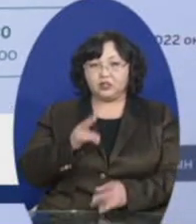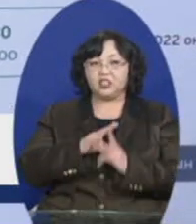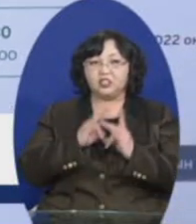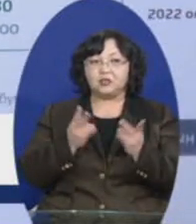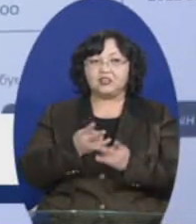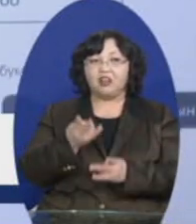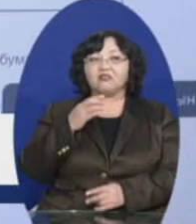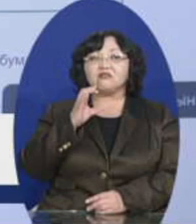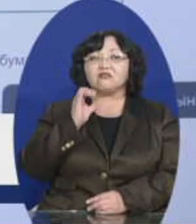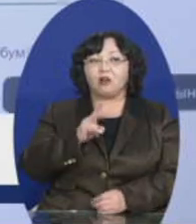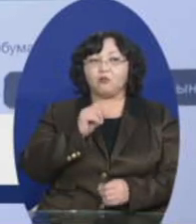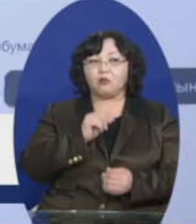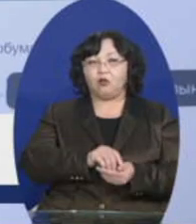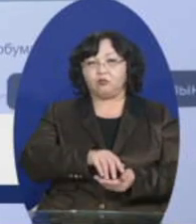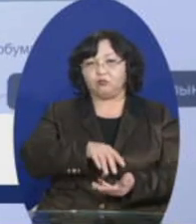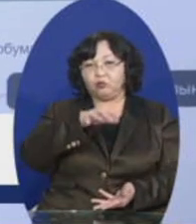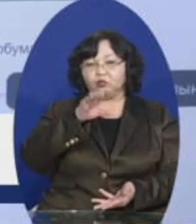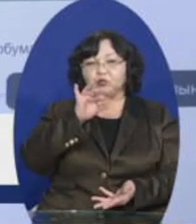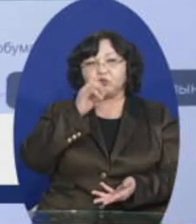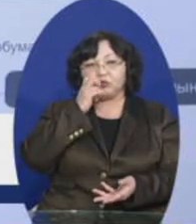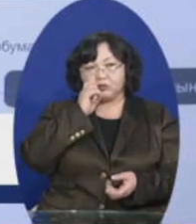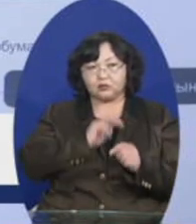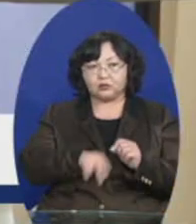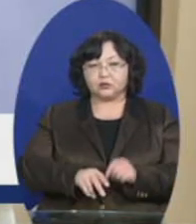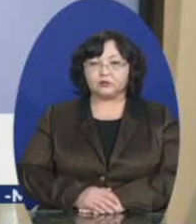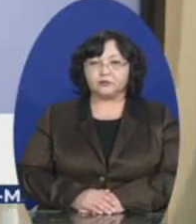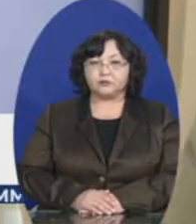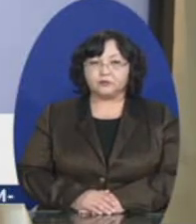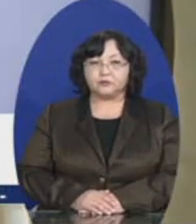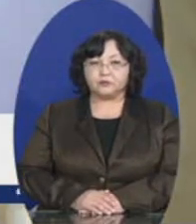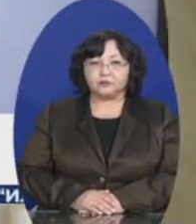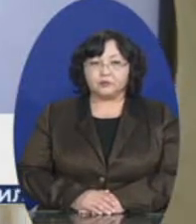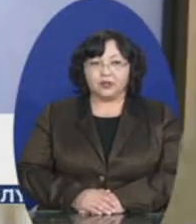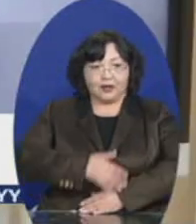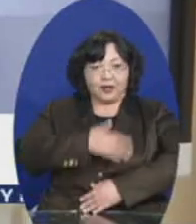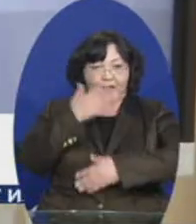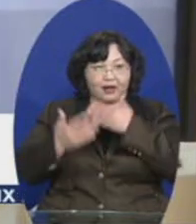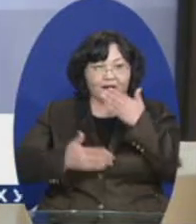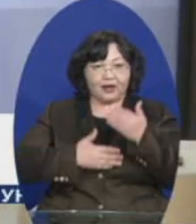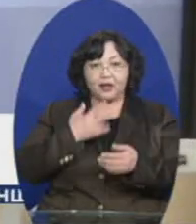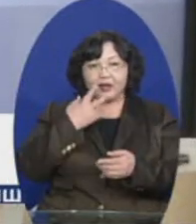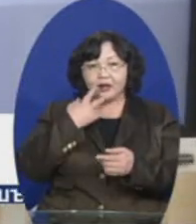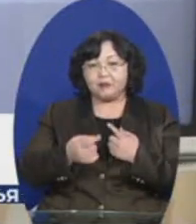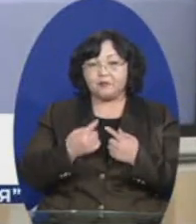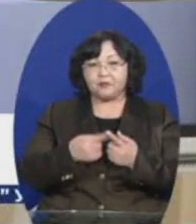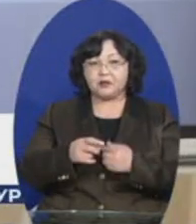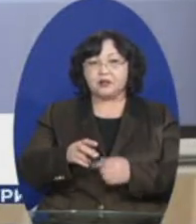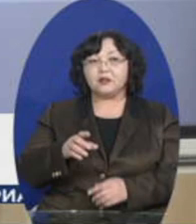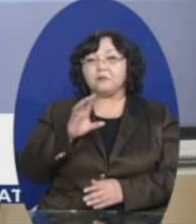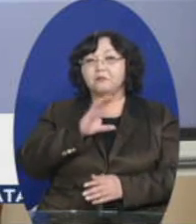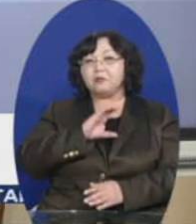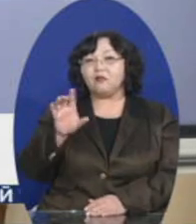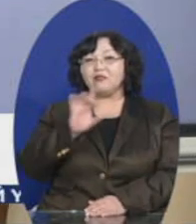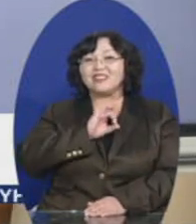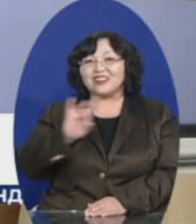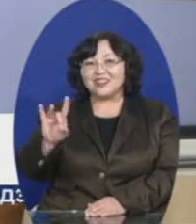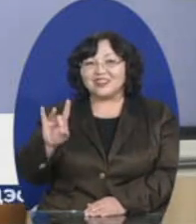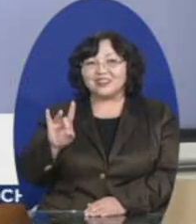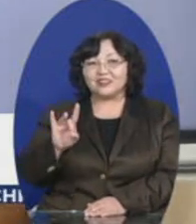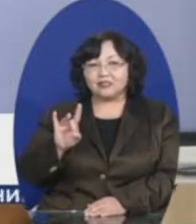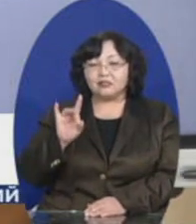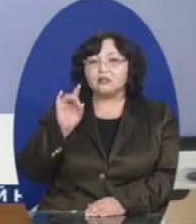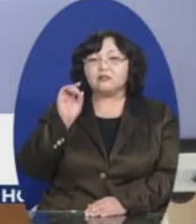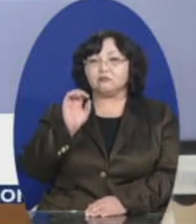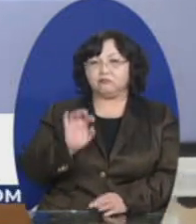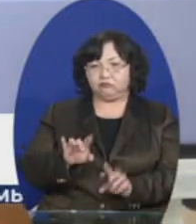байгаа мөнгийг ч сайт руу ороод хянж болох юм аа. Тэгээ хайлт хийх бол энэ дээр байгууллагын эргэлзээний дугаар эсвэл нэрээр нь хайлт хийх юм